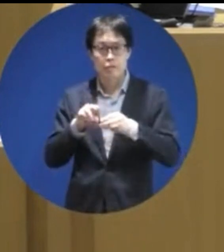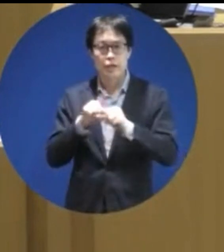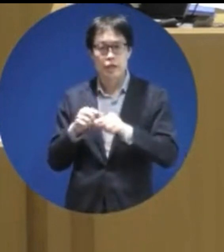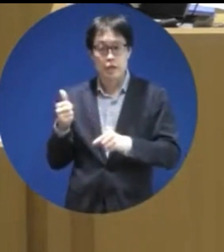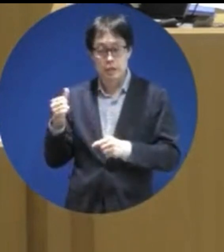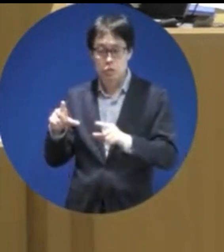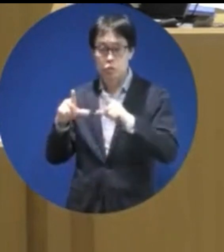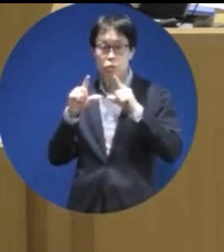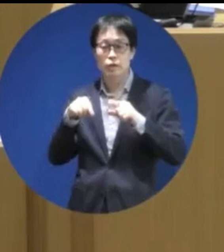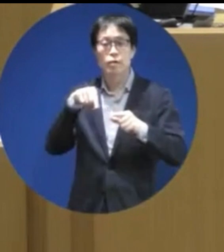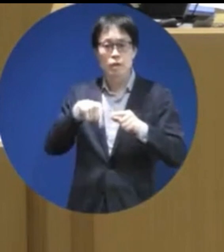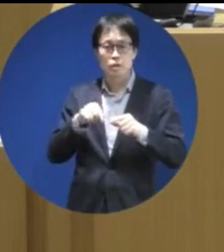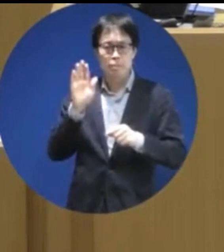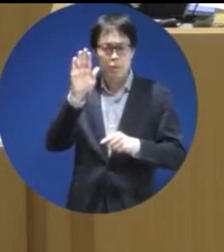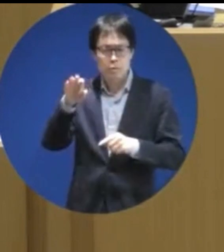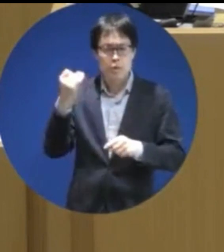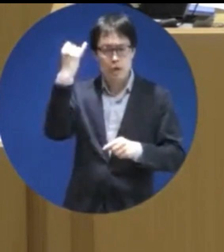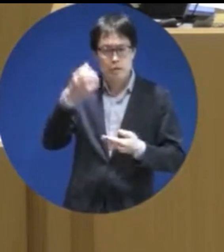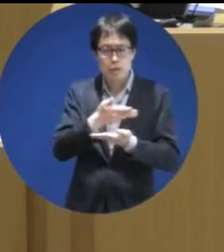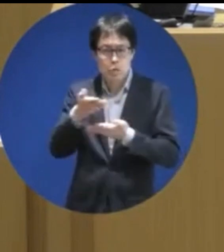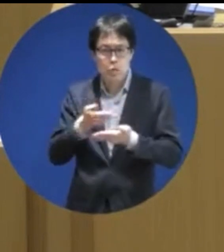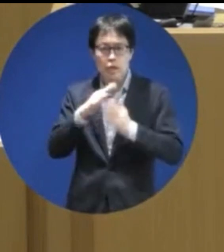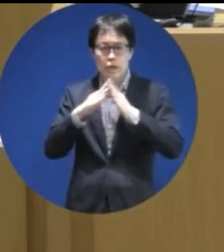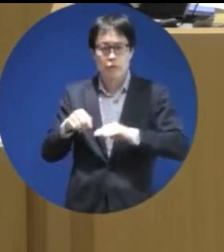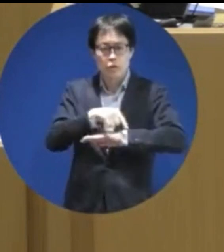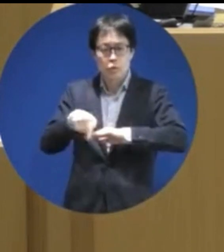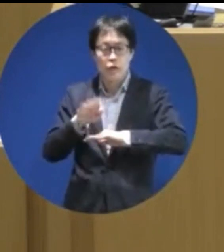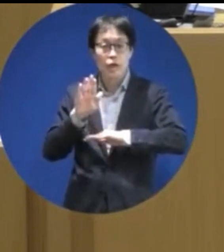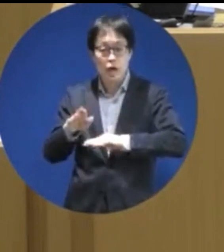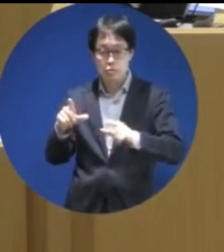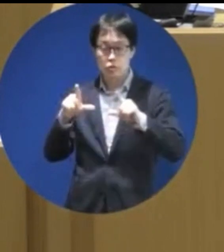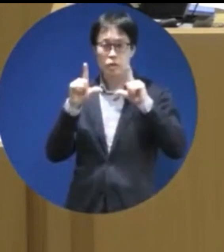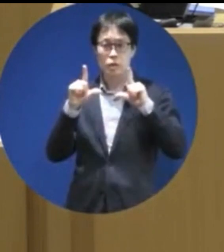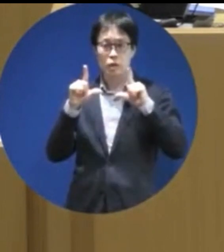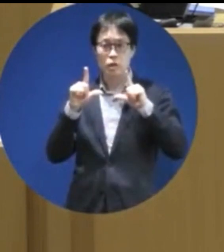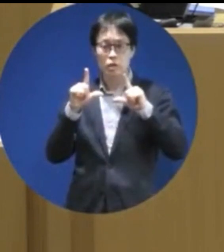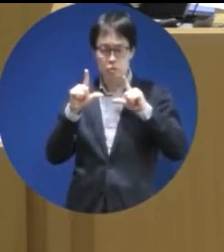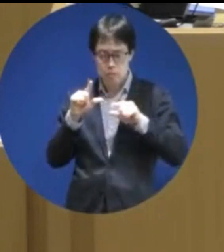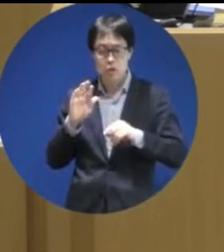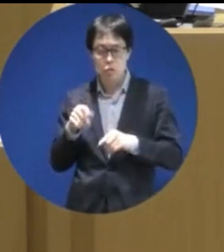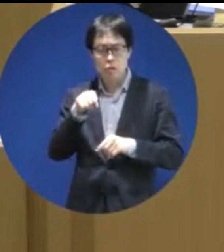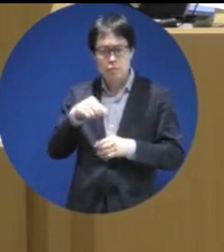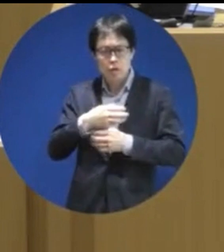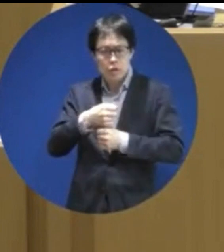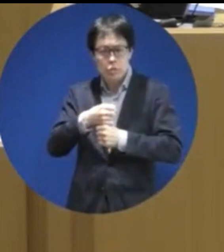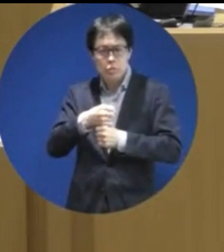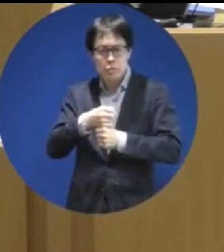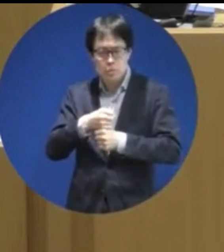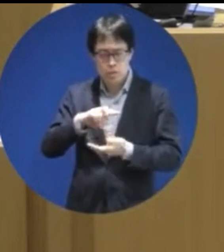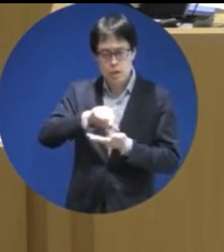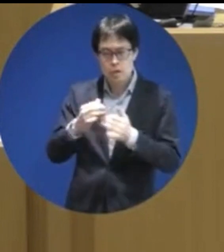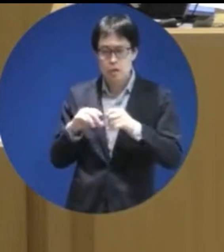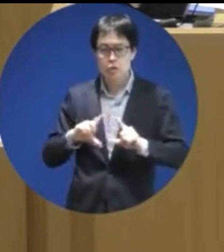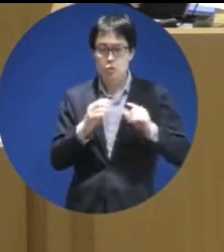議員の答弁でも、今後もまた意見交換会の予定があるとの回答がありましたが、実際にいつくらいにまた区民の方、地域の住